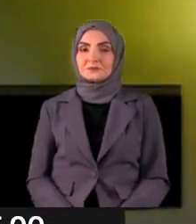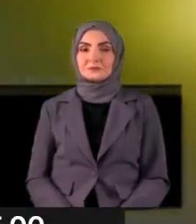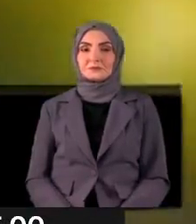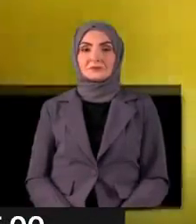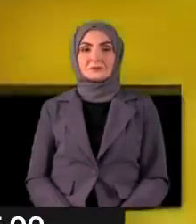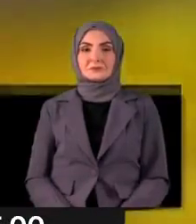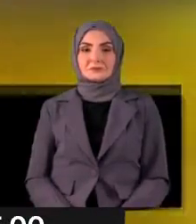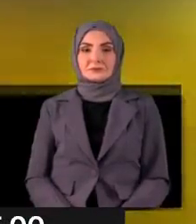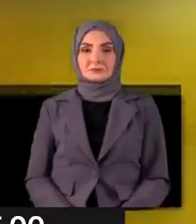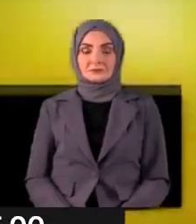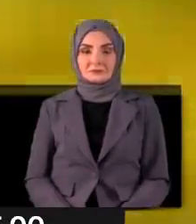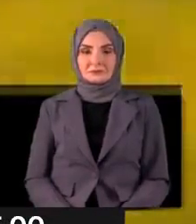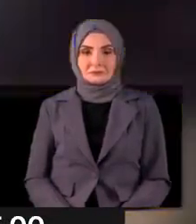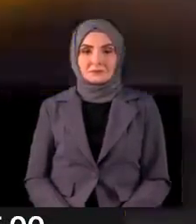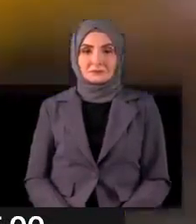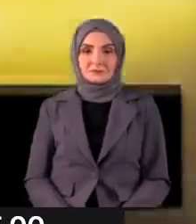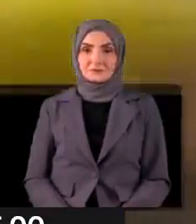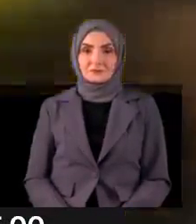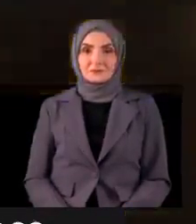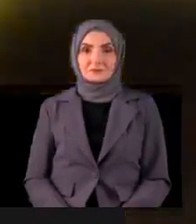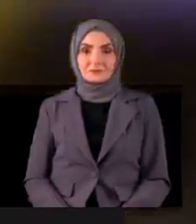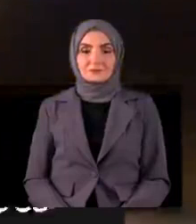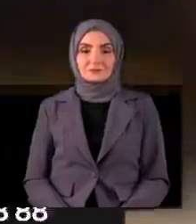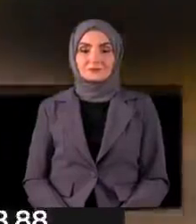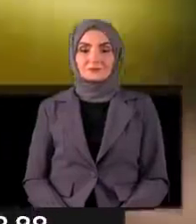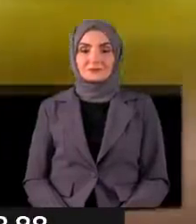nerede? Sırt tahtası gelsin.